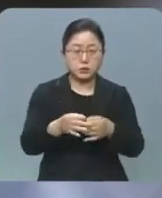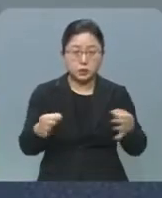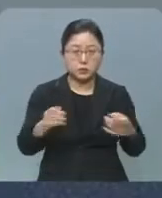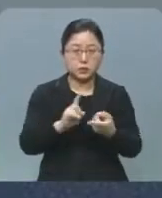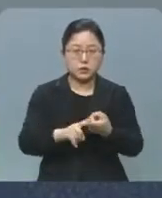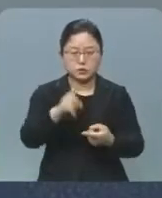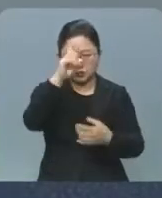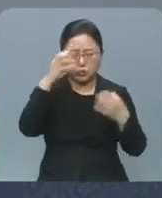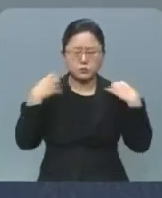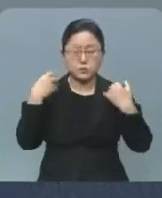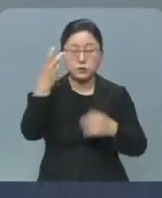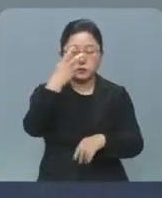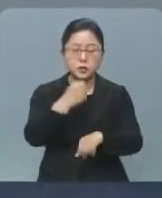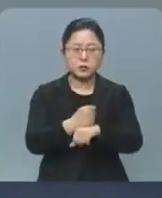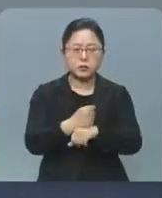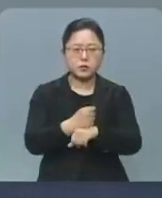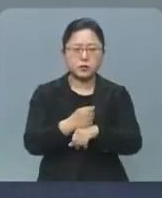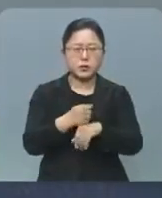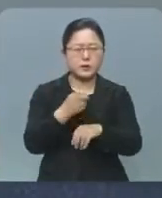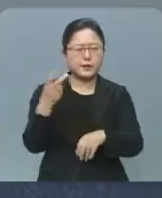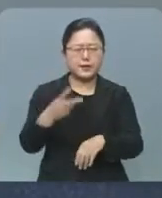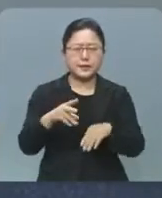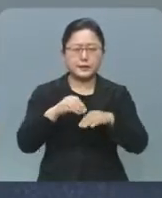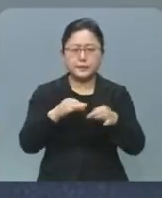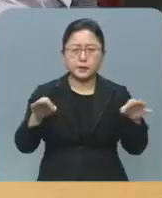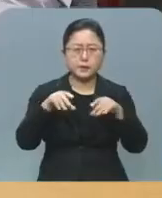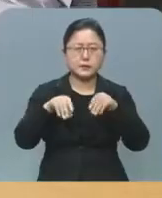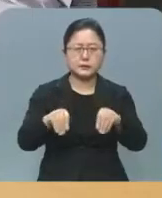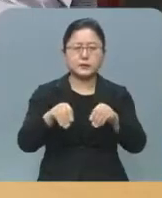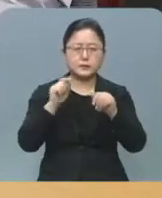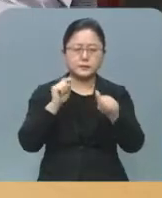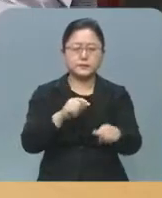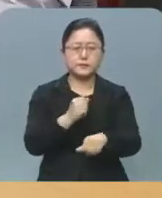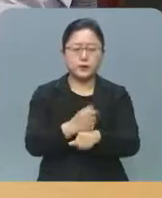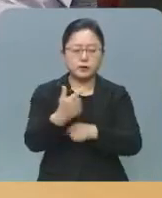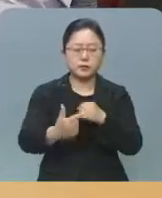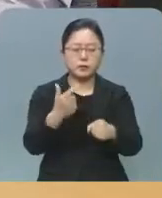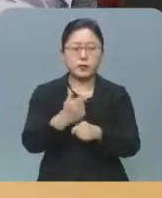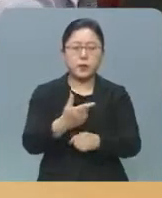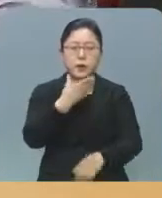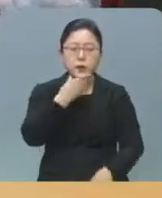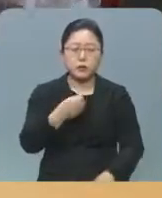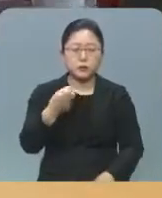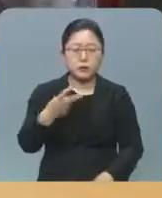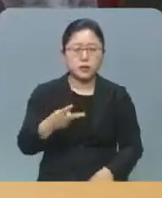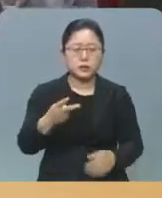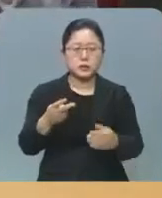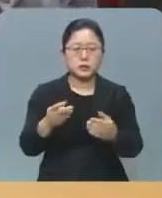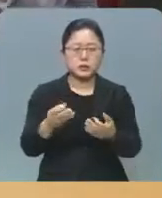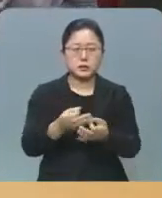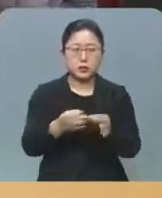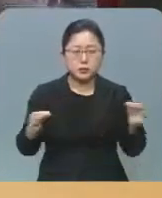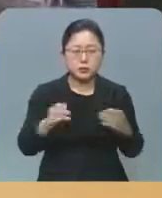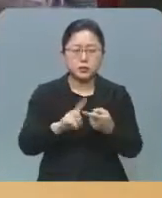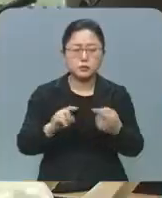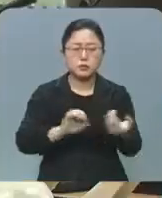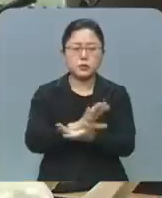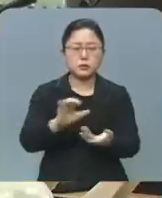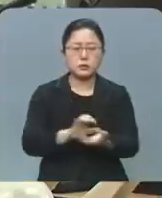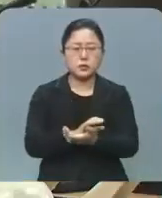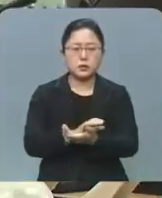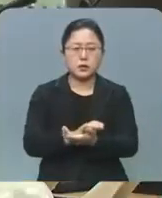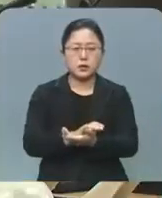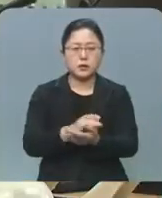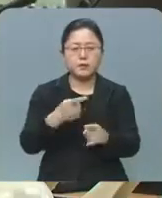감사가 이뤄졌고 재분배 금지 조항이 만들어졌습니다. 6년 만에 성과급 재분배를 둘러싼 논란이 다시 일자